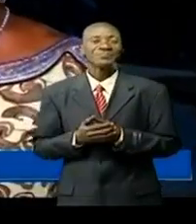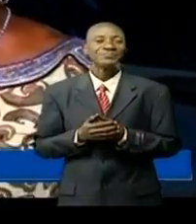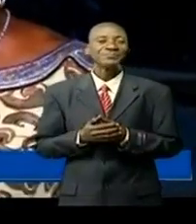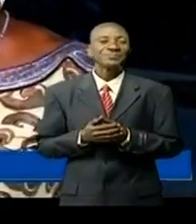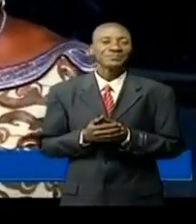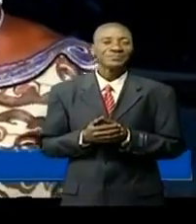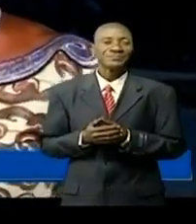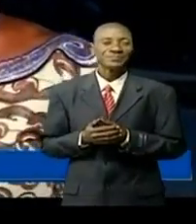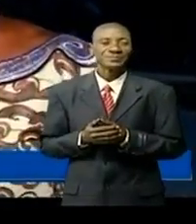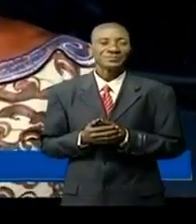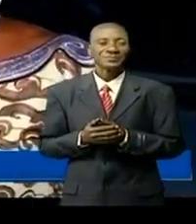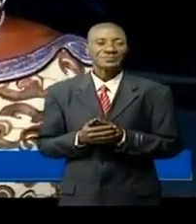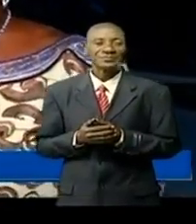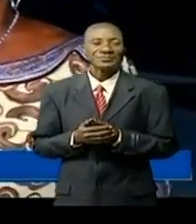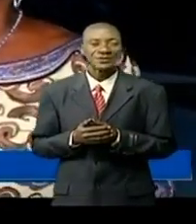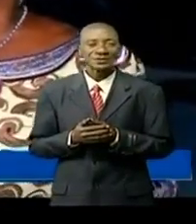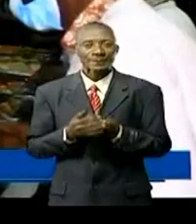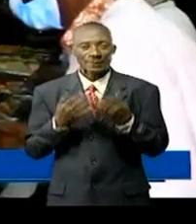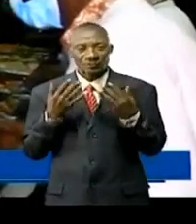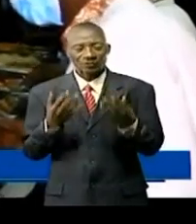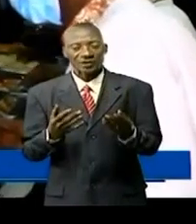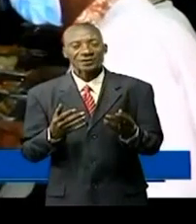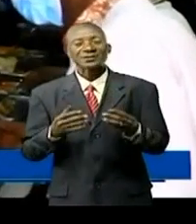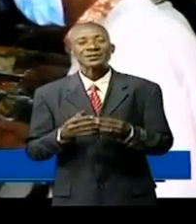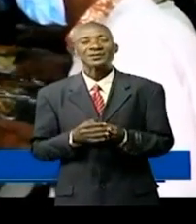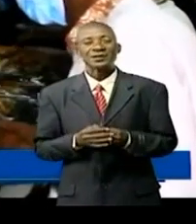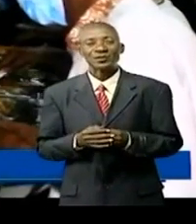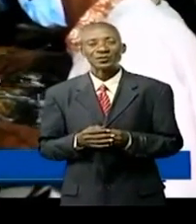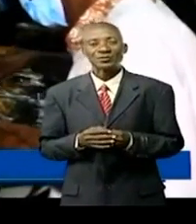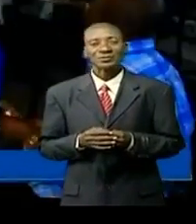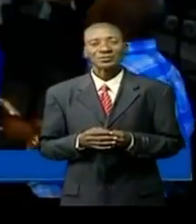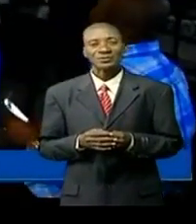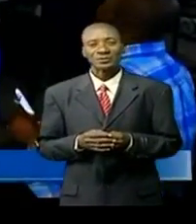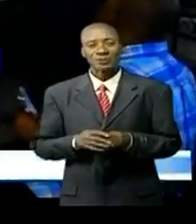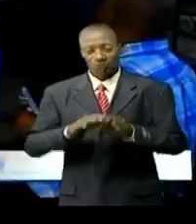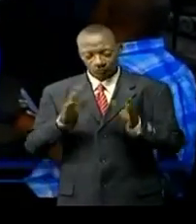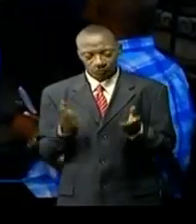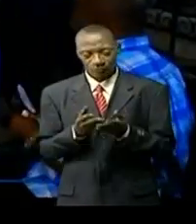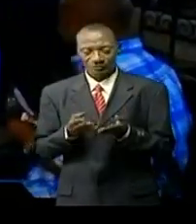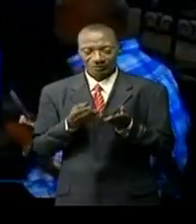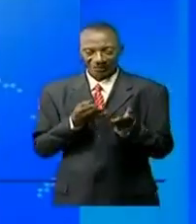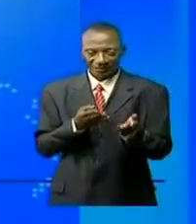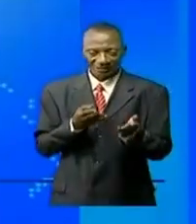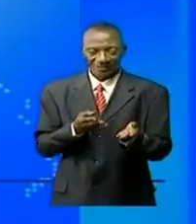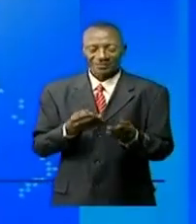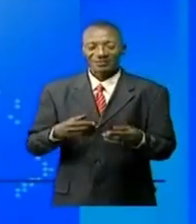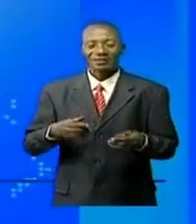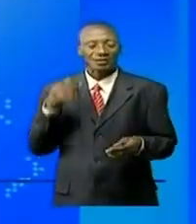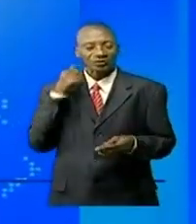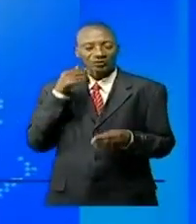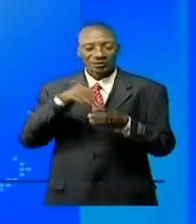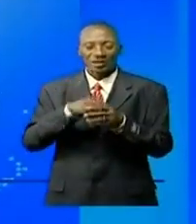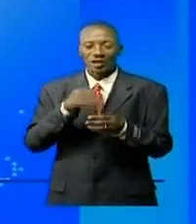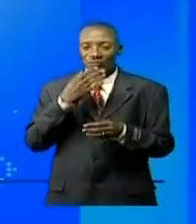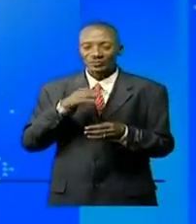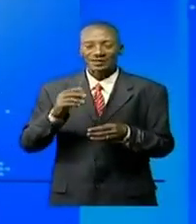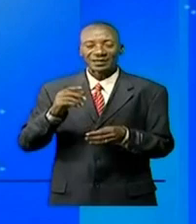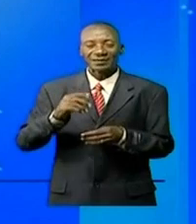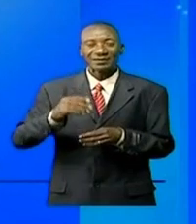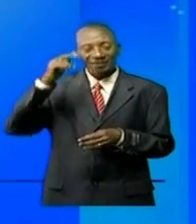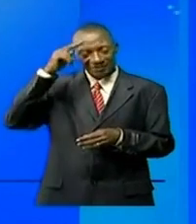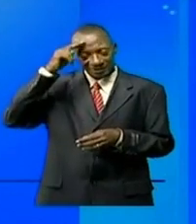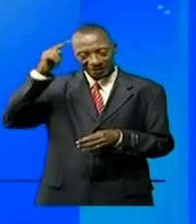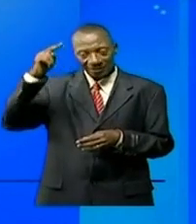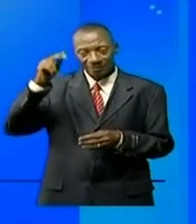pour l'unité et le renforcement des liens entre médecins de clinique Ngaliema. L'Union pour la